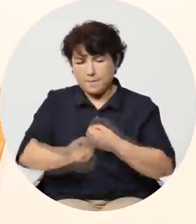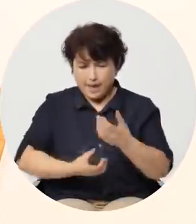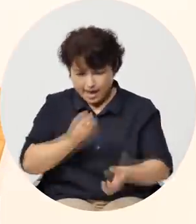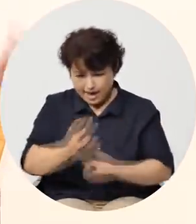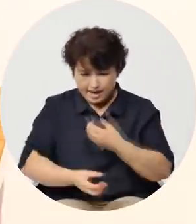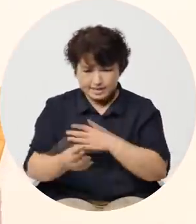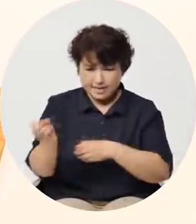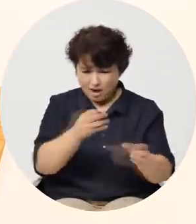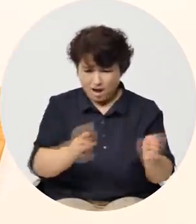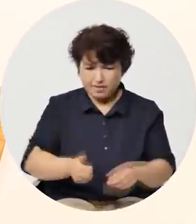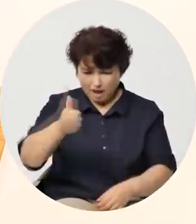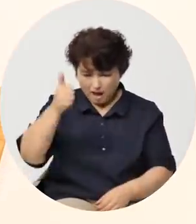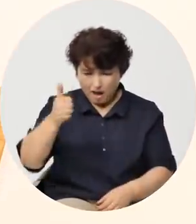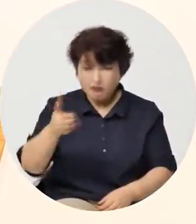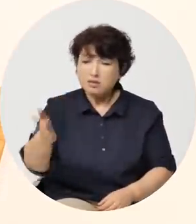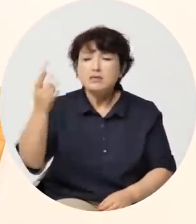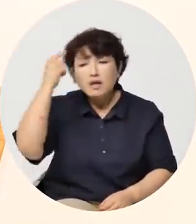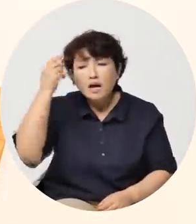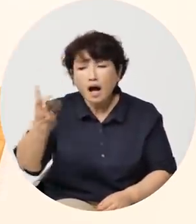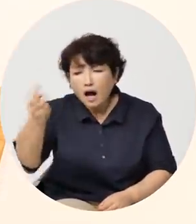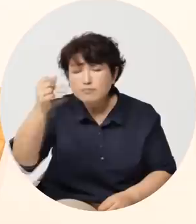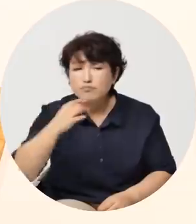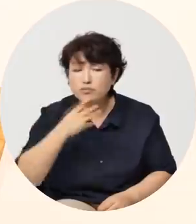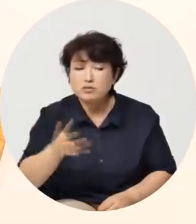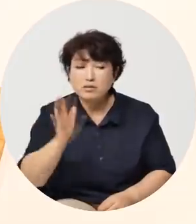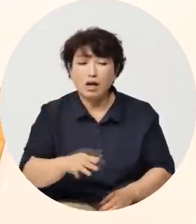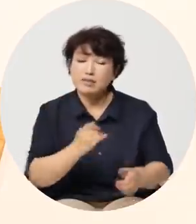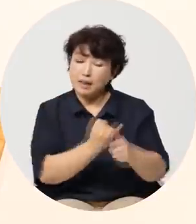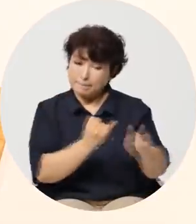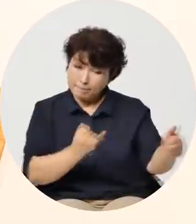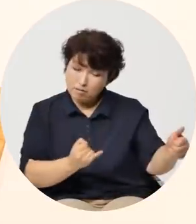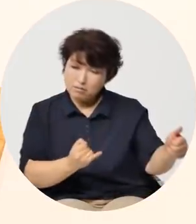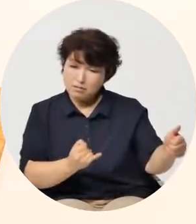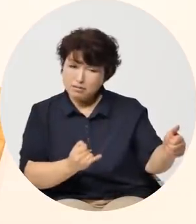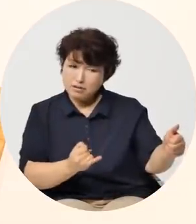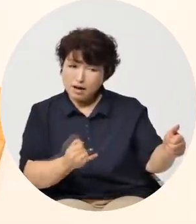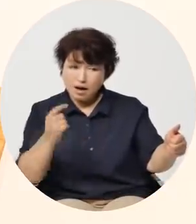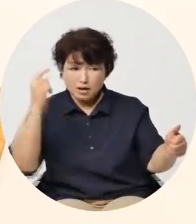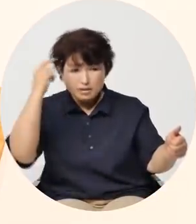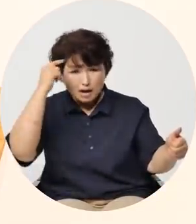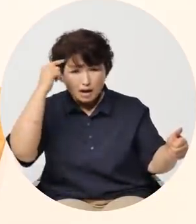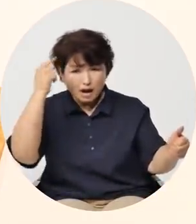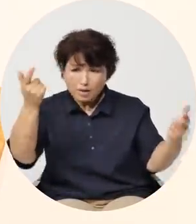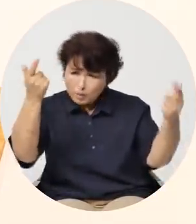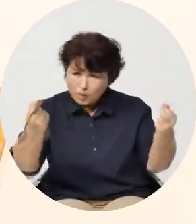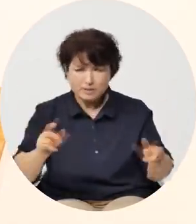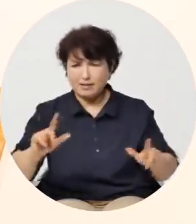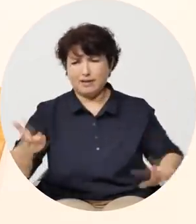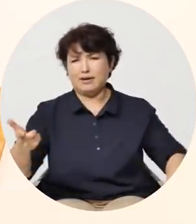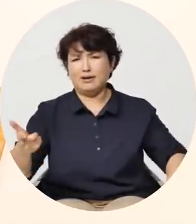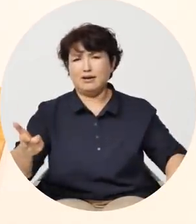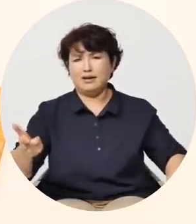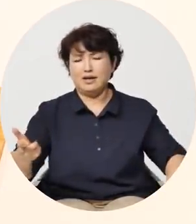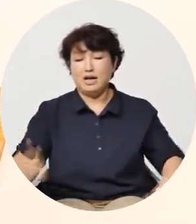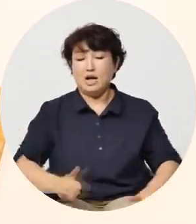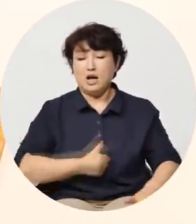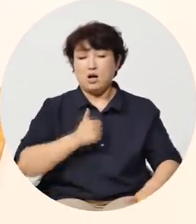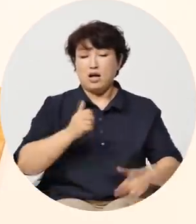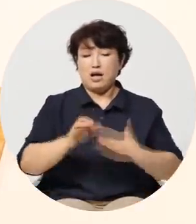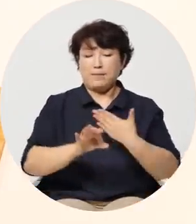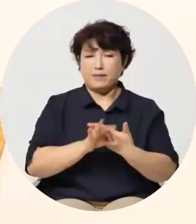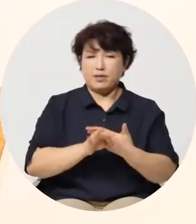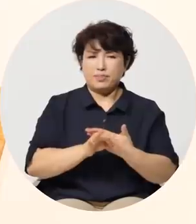거다 하는 건 내 생각인데 자기 남편은 그 정도 수준이 안 되는 거예요. 화가 나면 분을